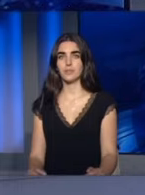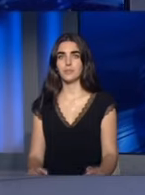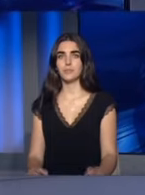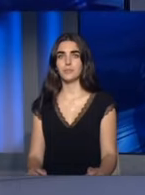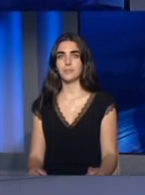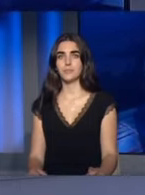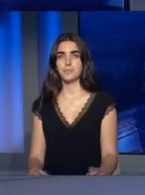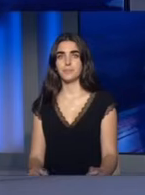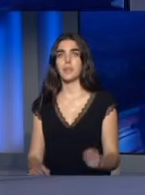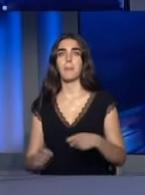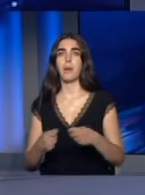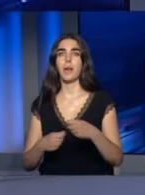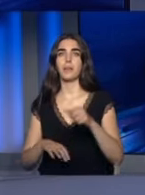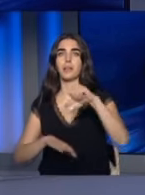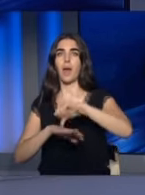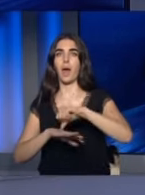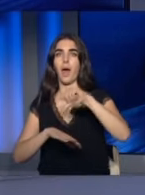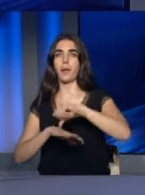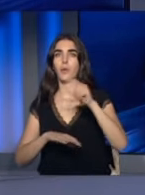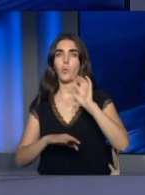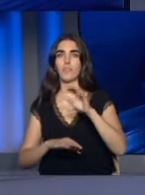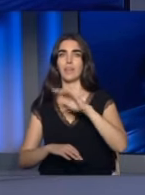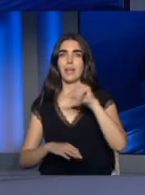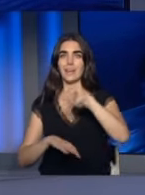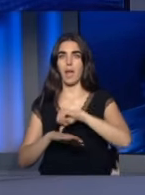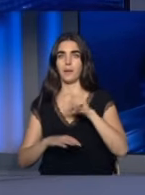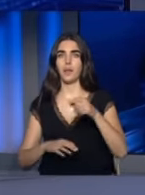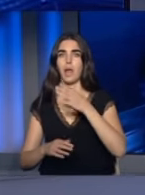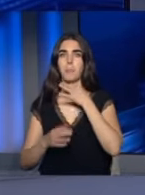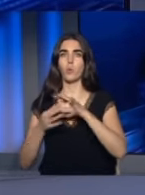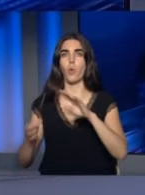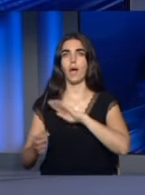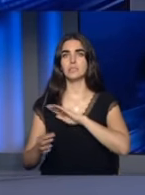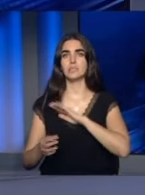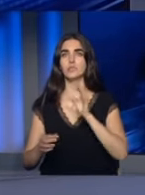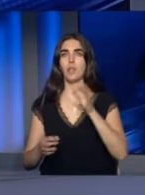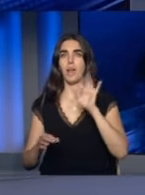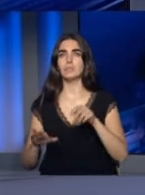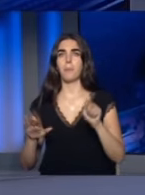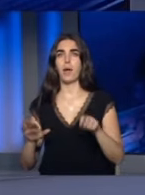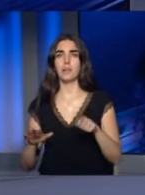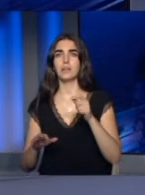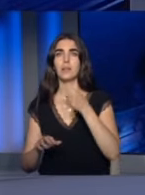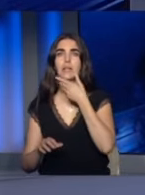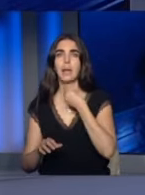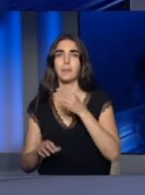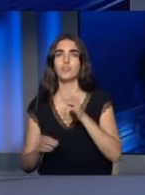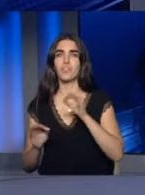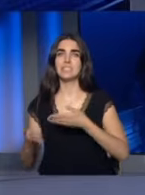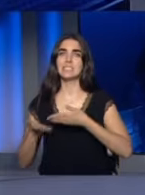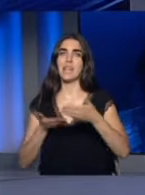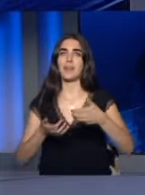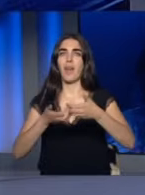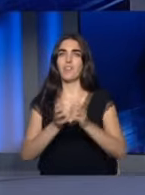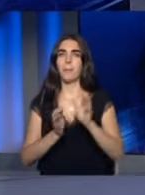الوقد بمعرض المشاركه في طهران بمؤتمر حول غزه قام وزير الثقافه القاضي محمد وسام المرتضى بزياره